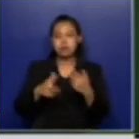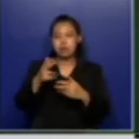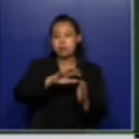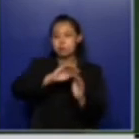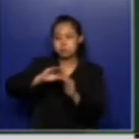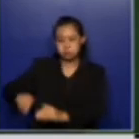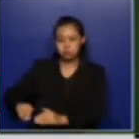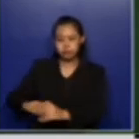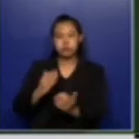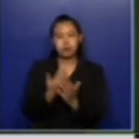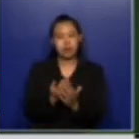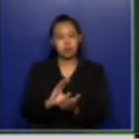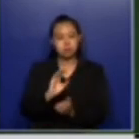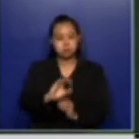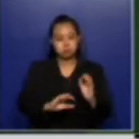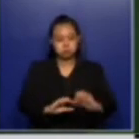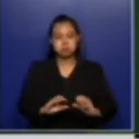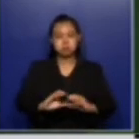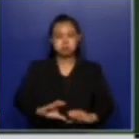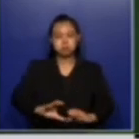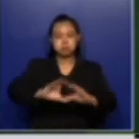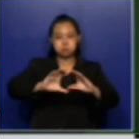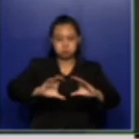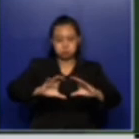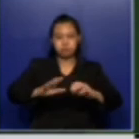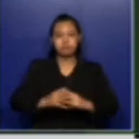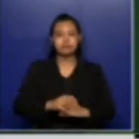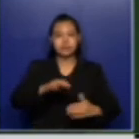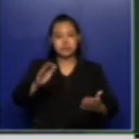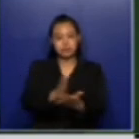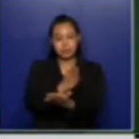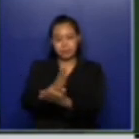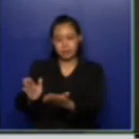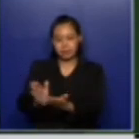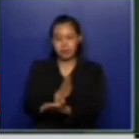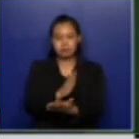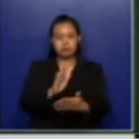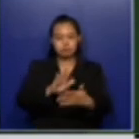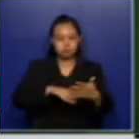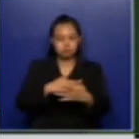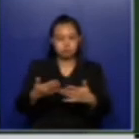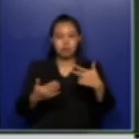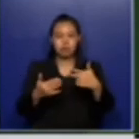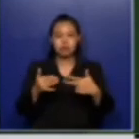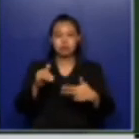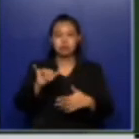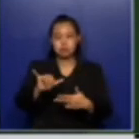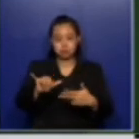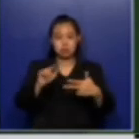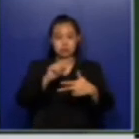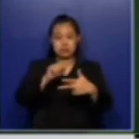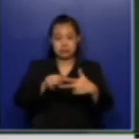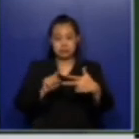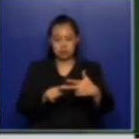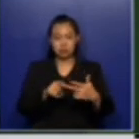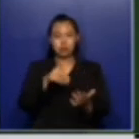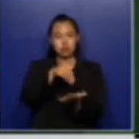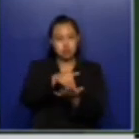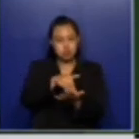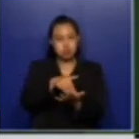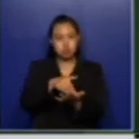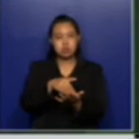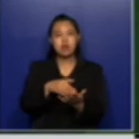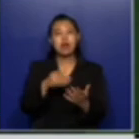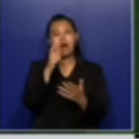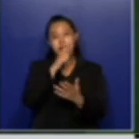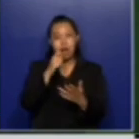องไว้ครับเสร็จแล้วเอาเงินมากองไว้แล้วก็จัดสรรลงไปตามยุทธศาสตร์ที่เราได้ตั้งไว้เราต้องการให้เราเป็นศูนย์กลางการผลิตอาห